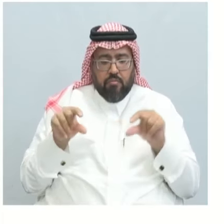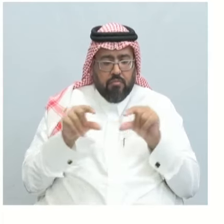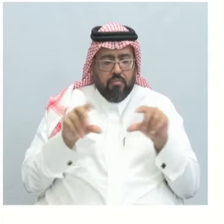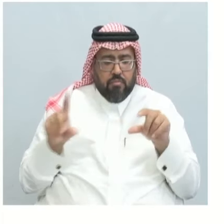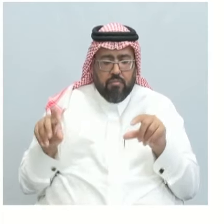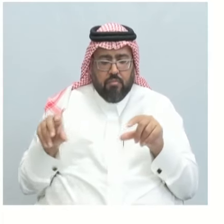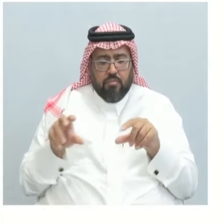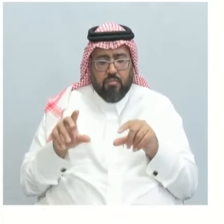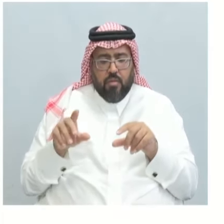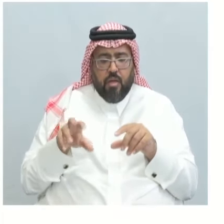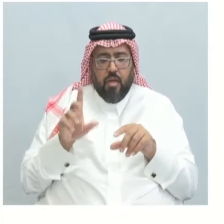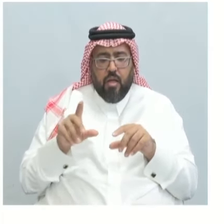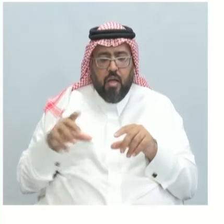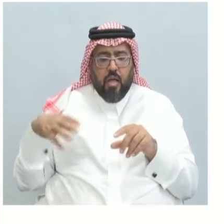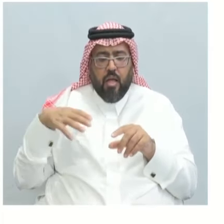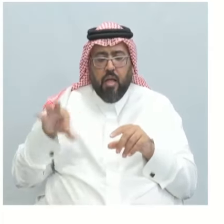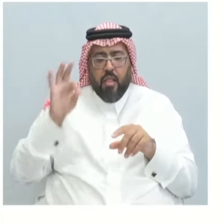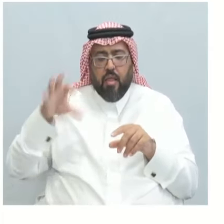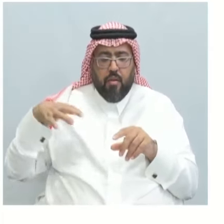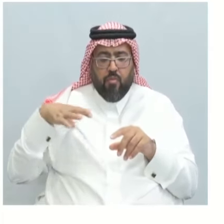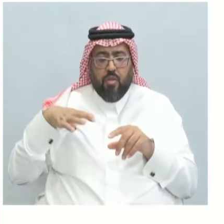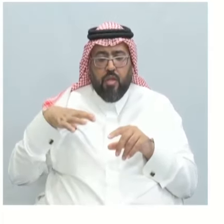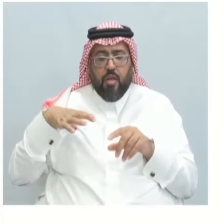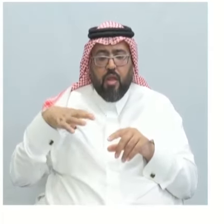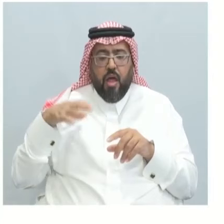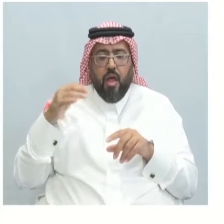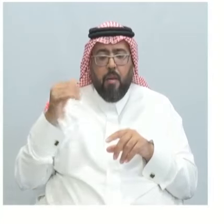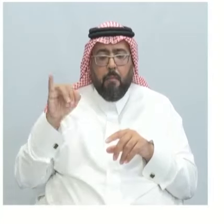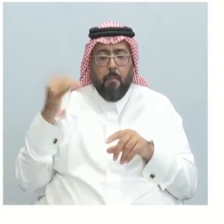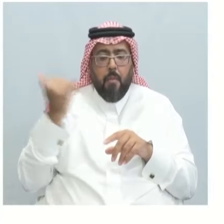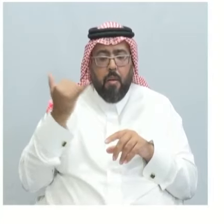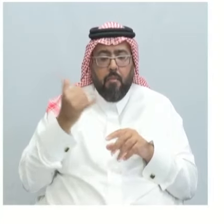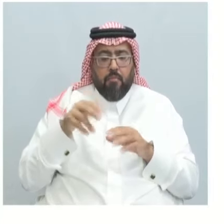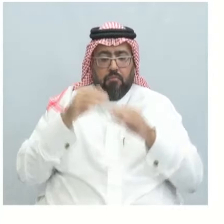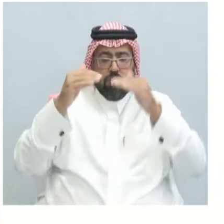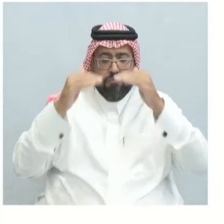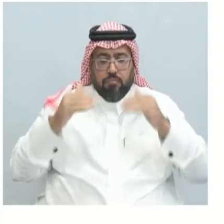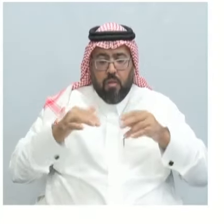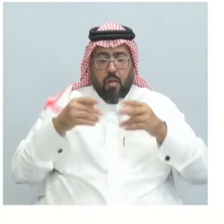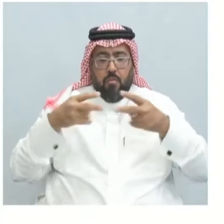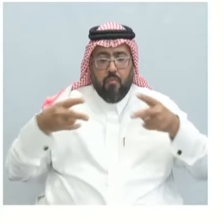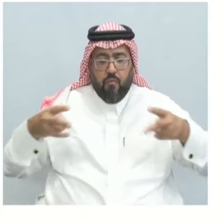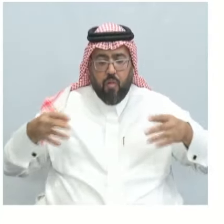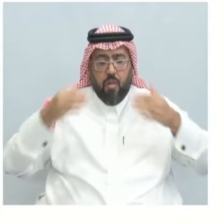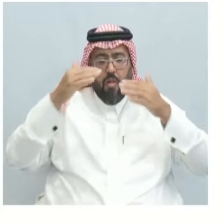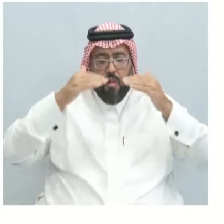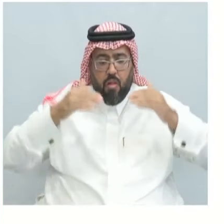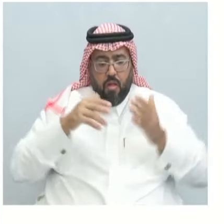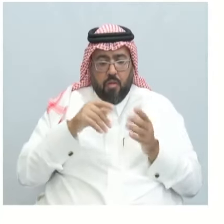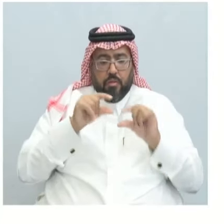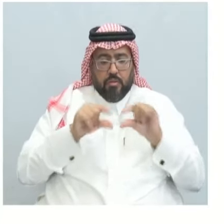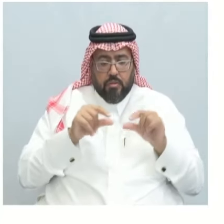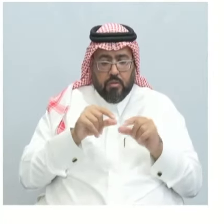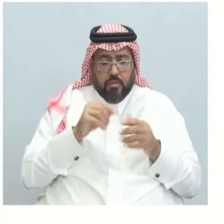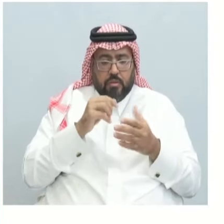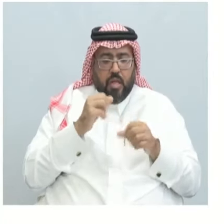المهام اختر مدير المهام ستظهر قائمه التطبيقات المفتوحه حدد التطبيق